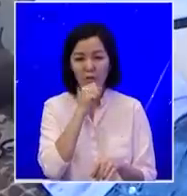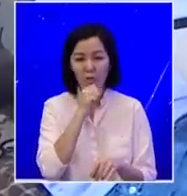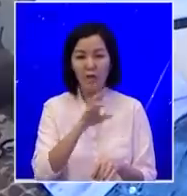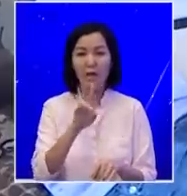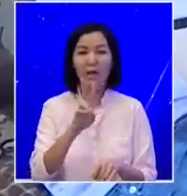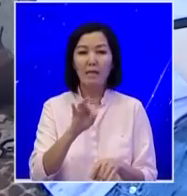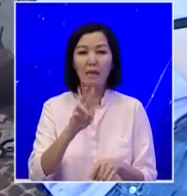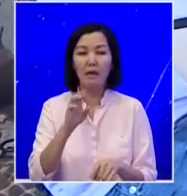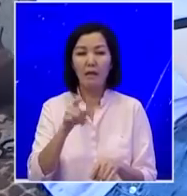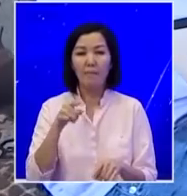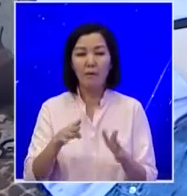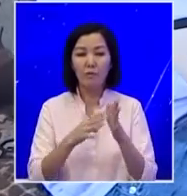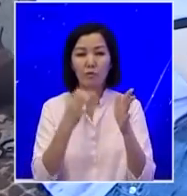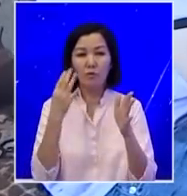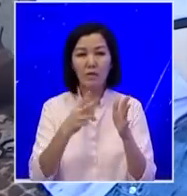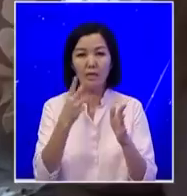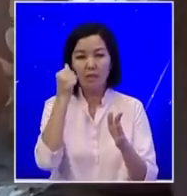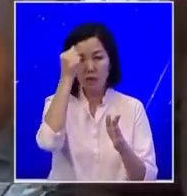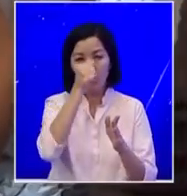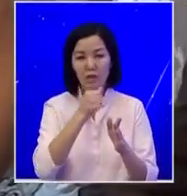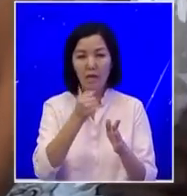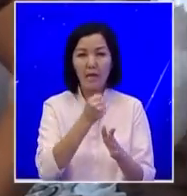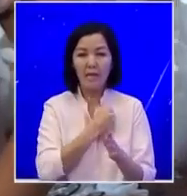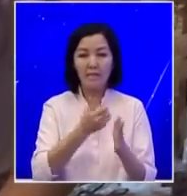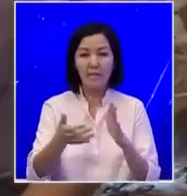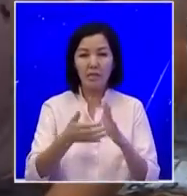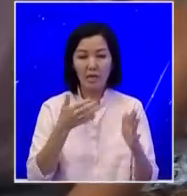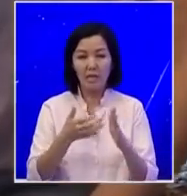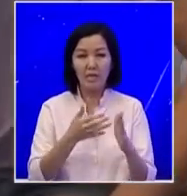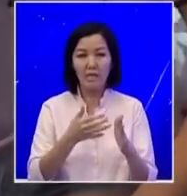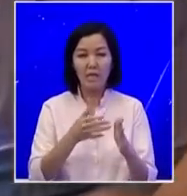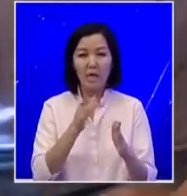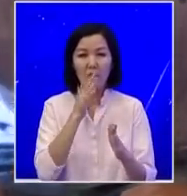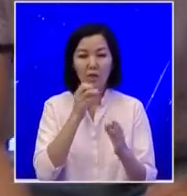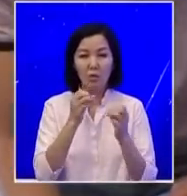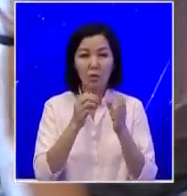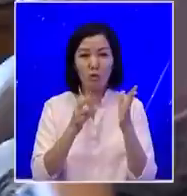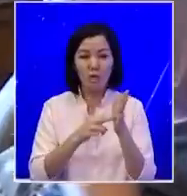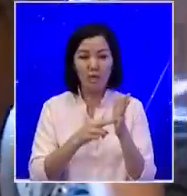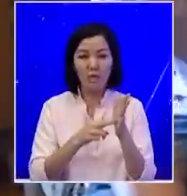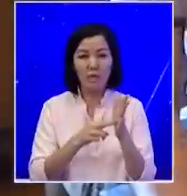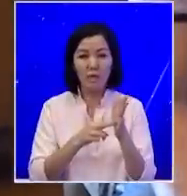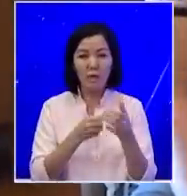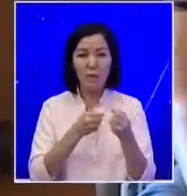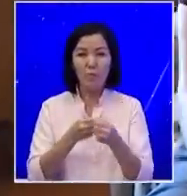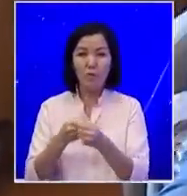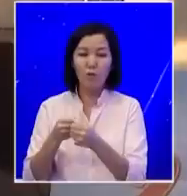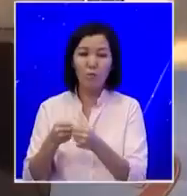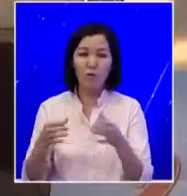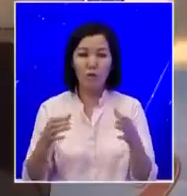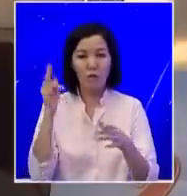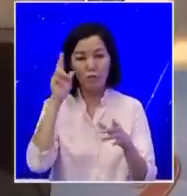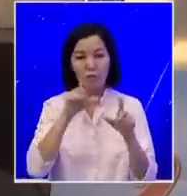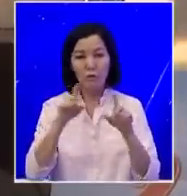Николай Огнев 1942 жылы кеңес әскерінің қатарына шақырылады. Жасы небәрі 17-де болыпты. Әскери пулеметшілер училищесін